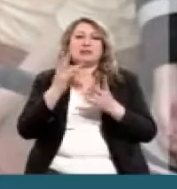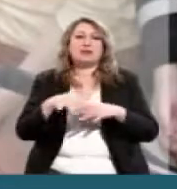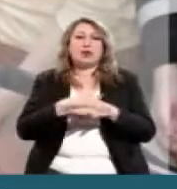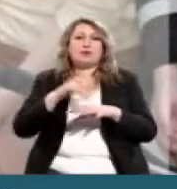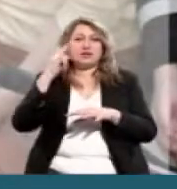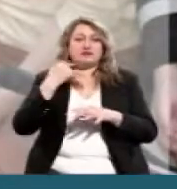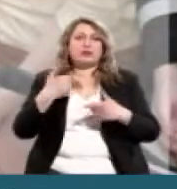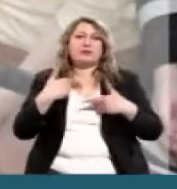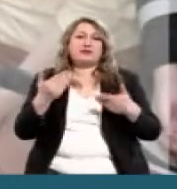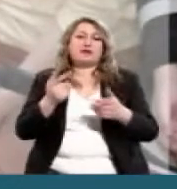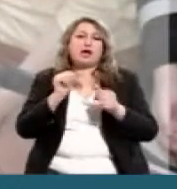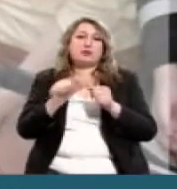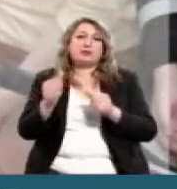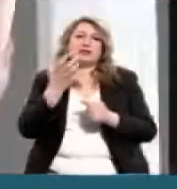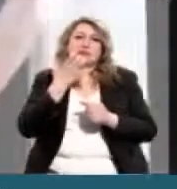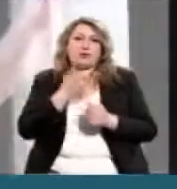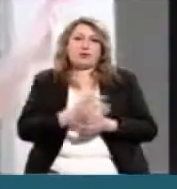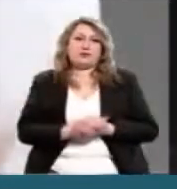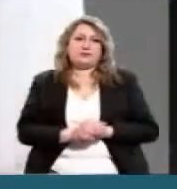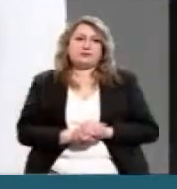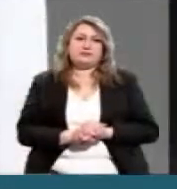Казахстана, сегодня приветствует особенно тепло.